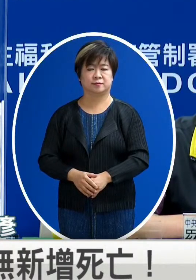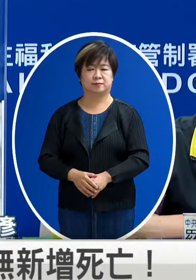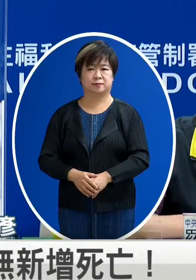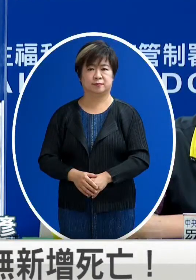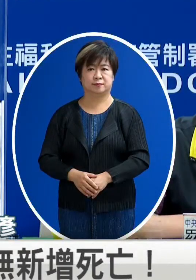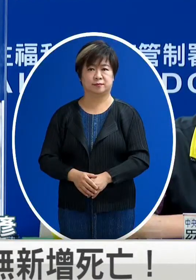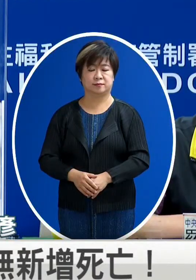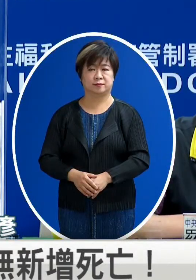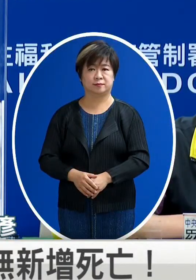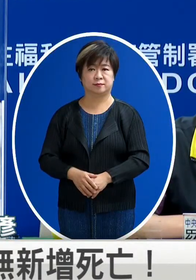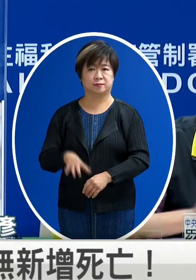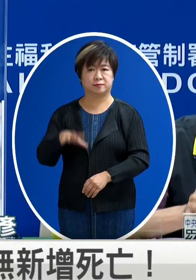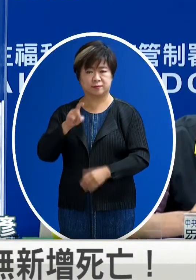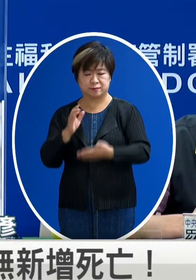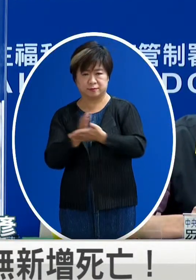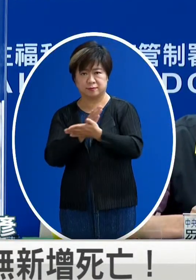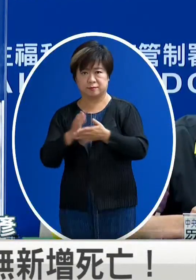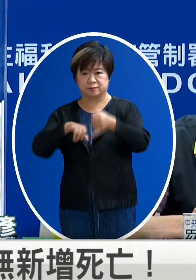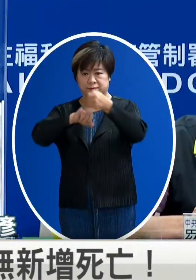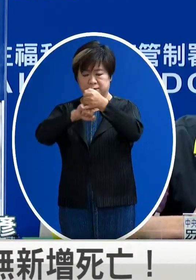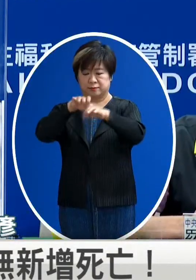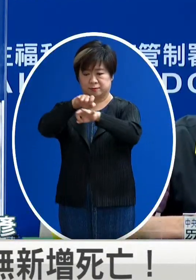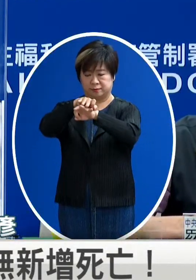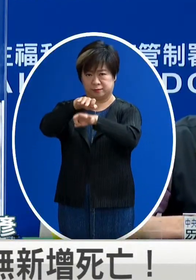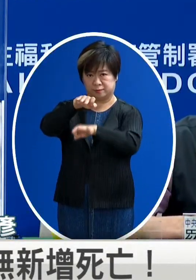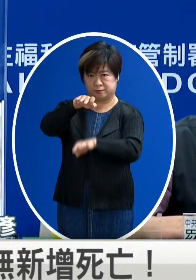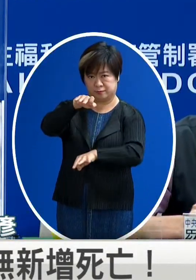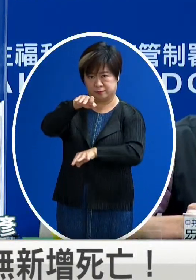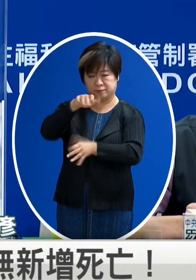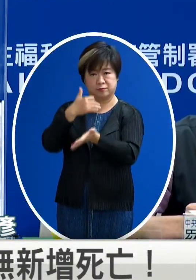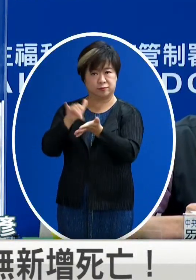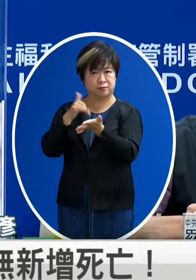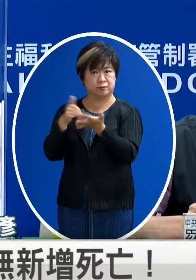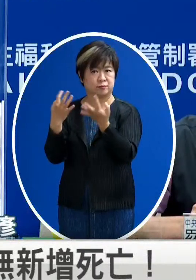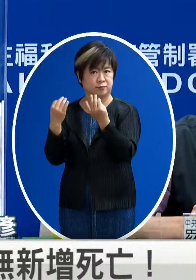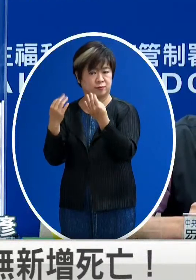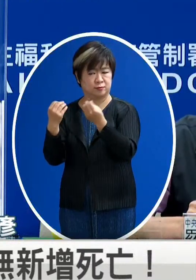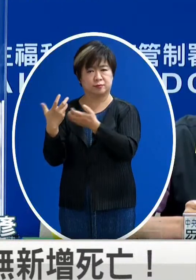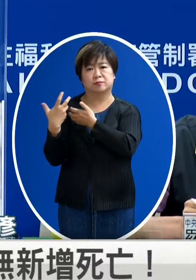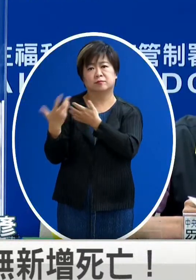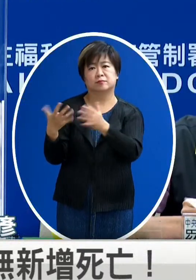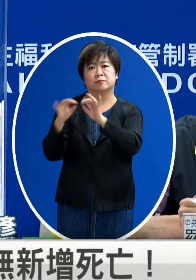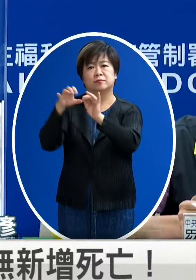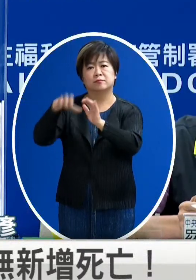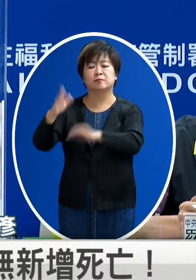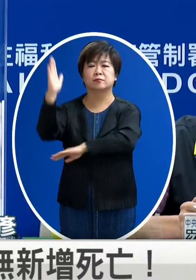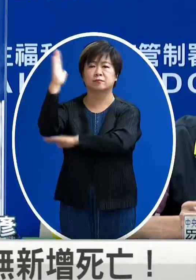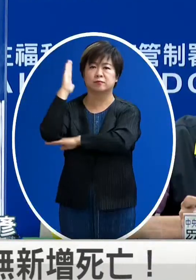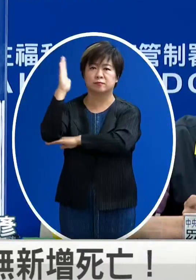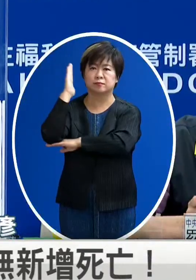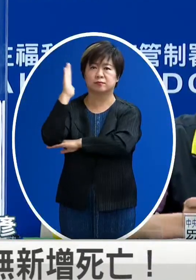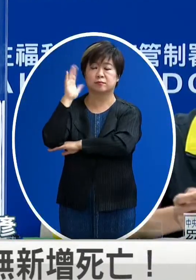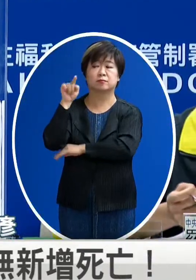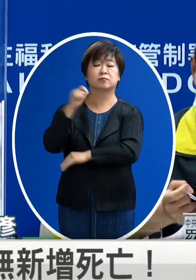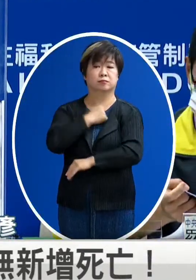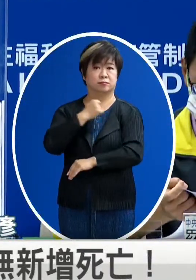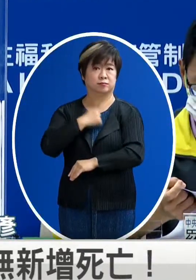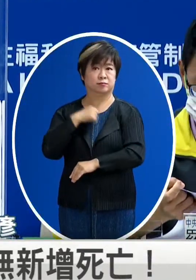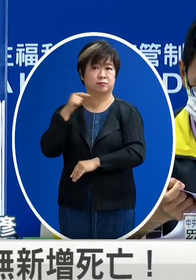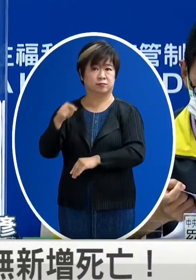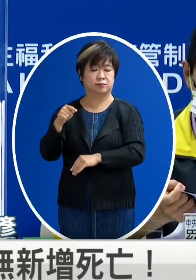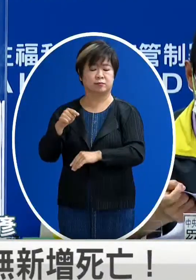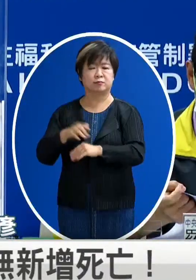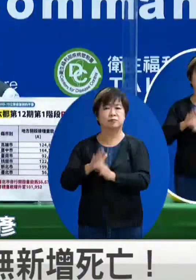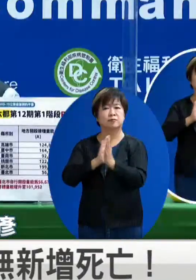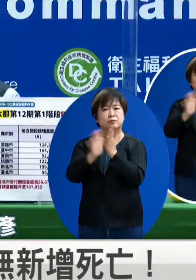先就符合预约资格的人数先跑出来，那先让地方政府知道，好做这一期的